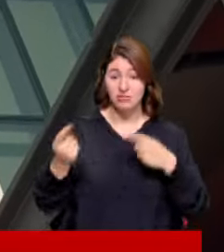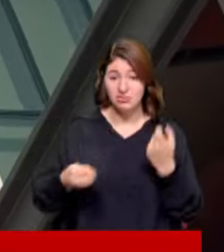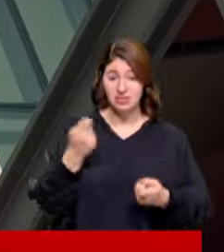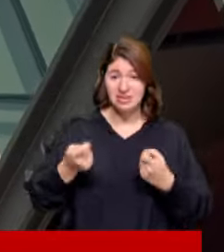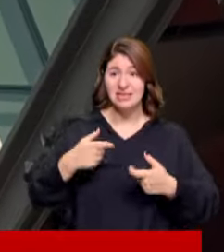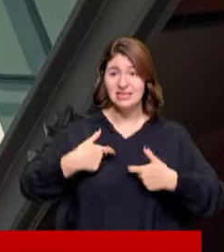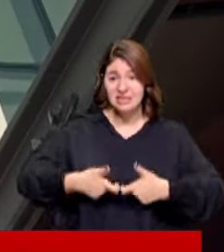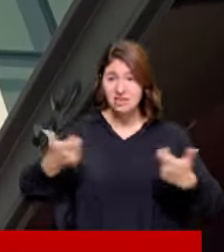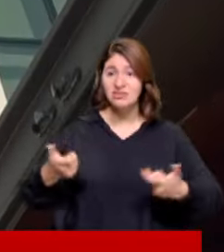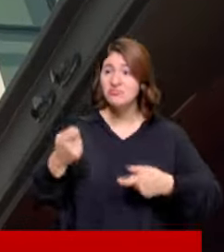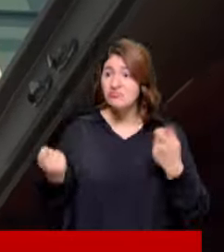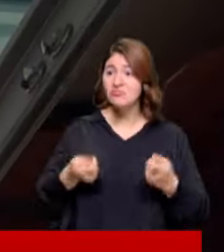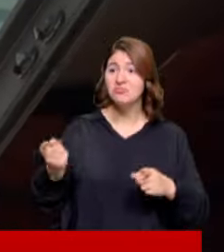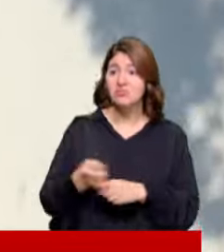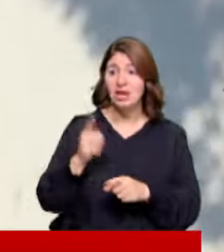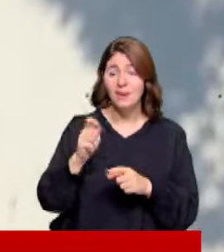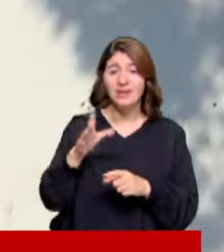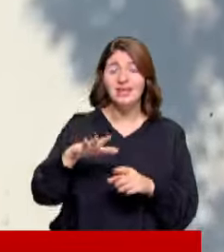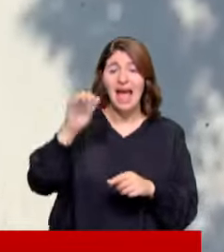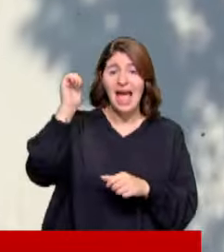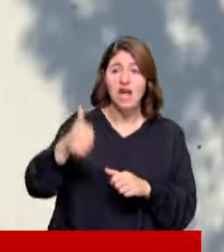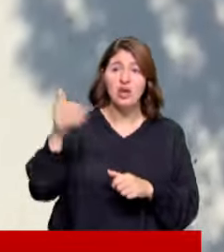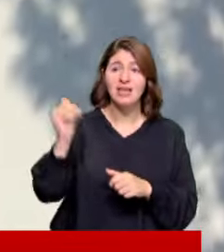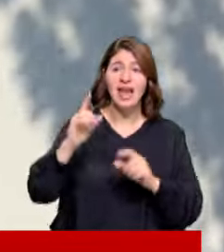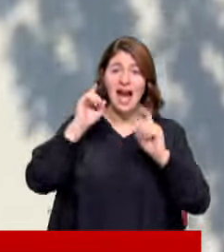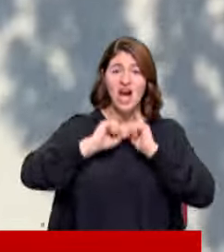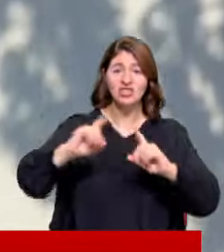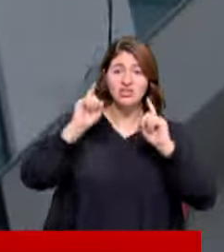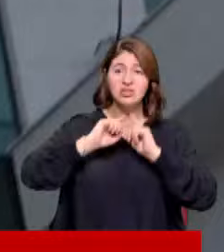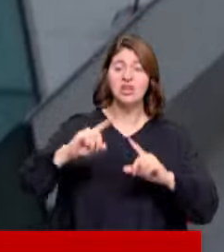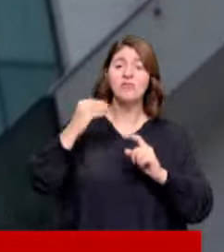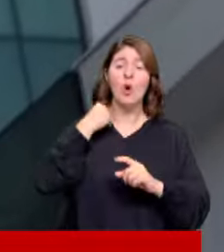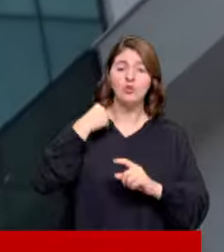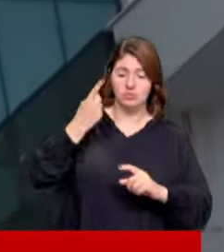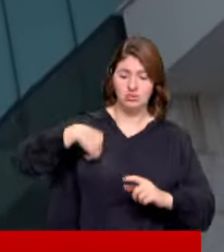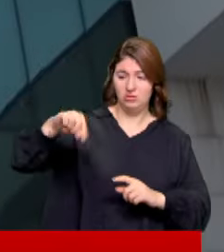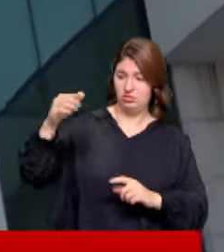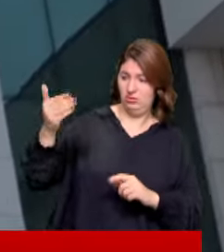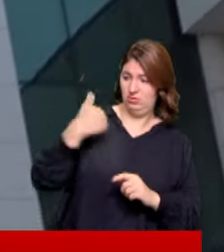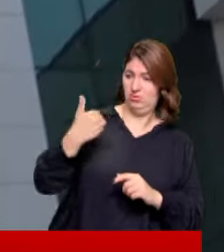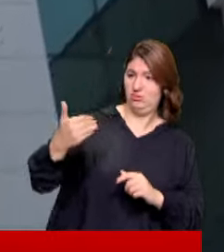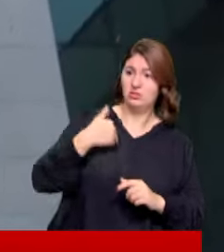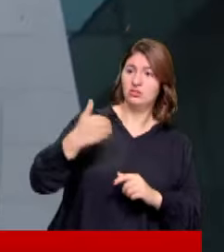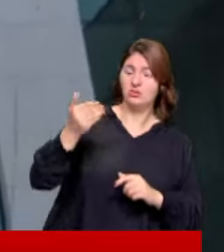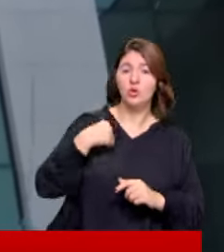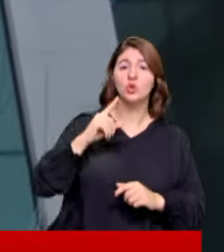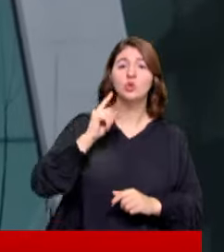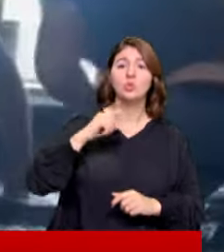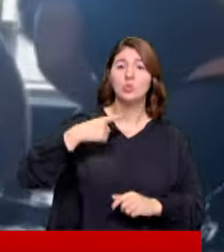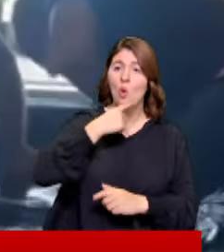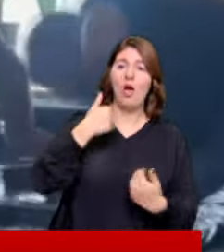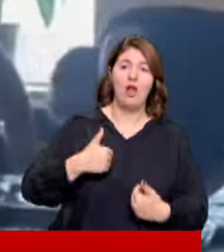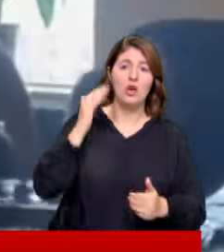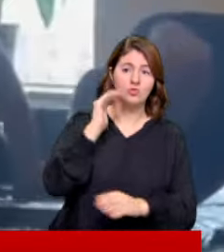bunları geliştirirken her gün gelen hacizler ve alacaklılar karşısında gerçekten zor durumlara